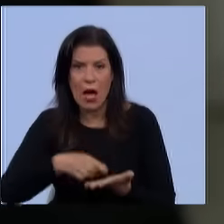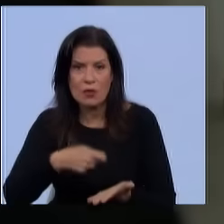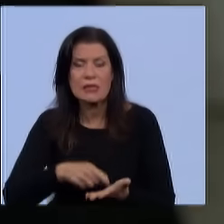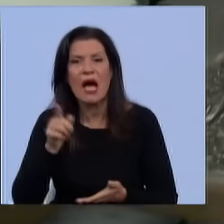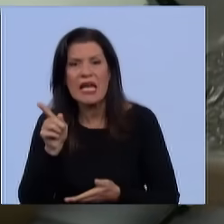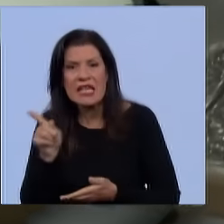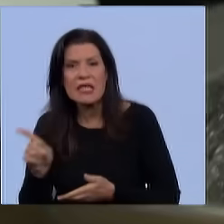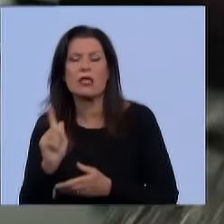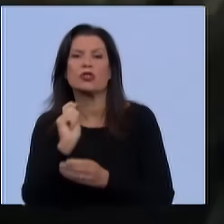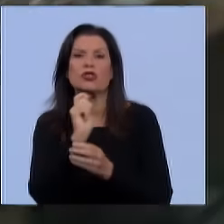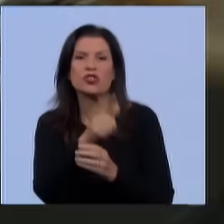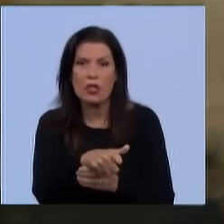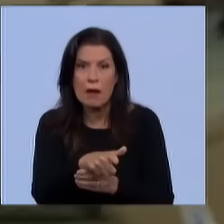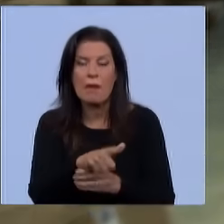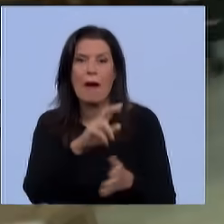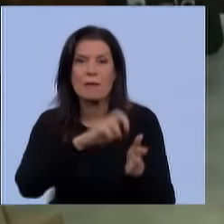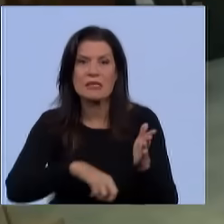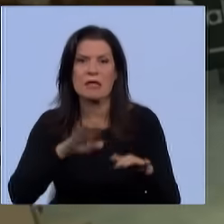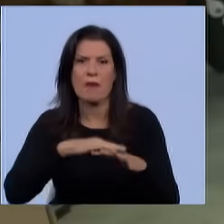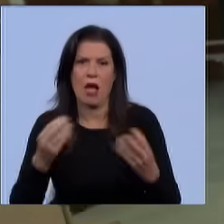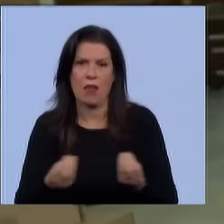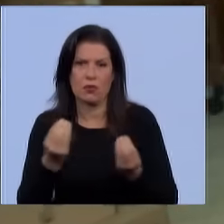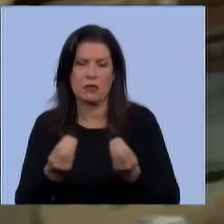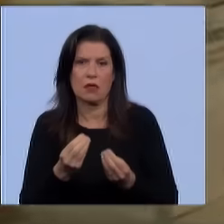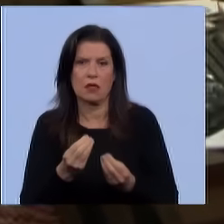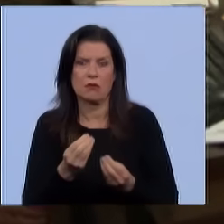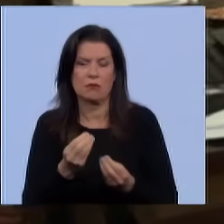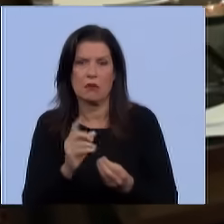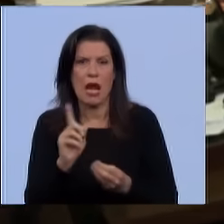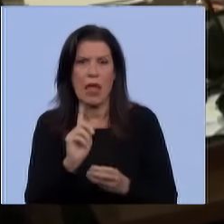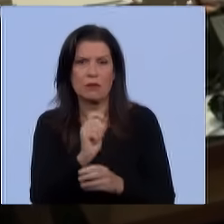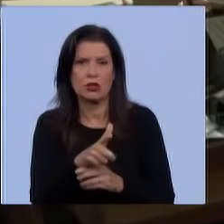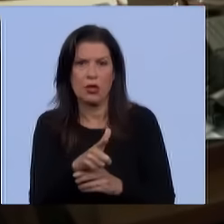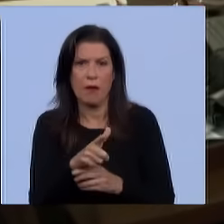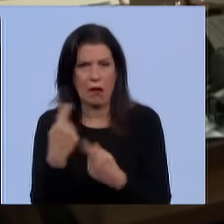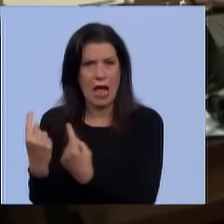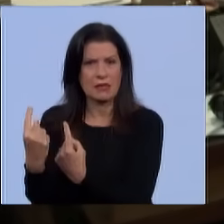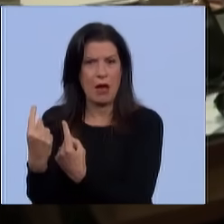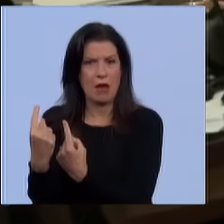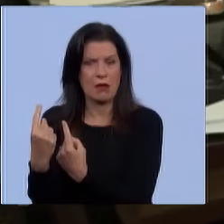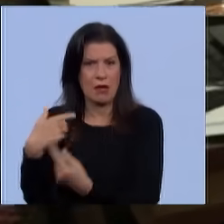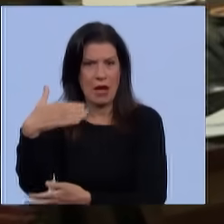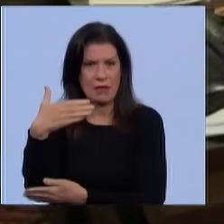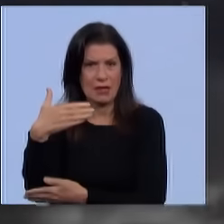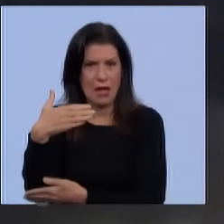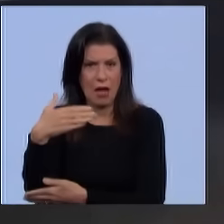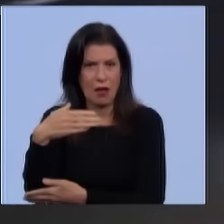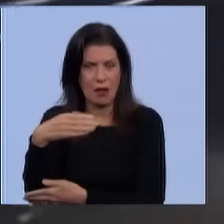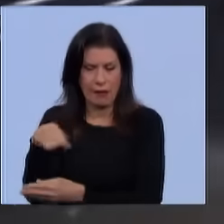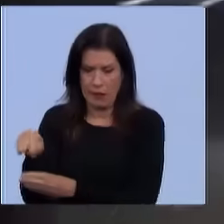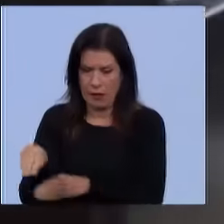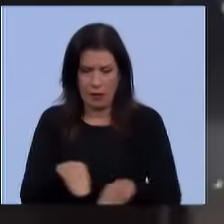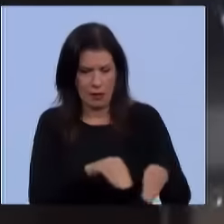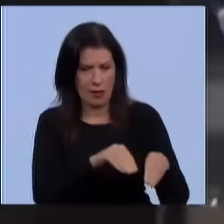שנכנסו לישראל. למי היא שילמה? לעצמה, לקופת המדינה. כסף מכיס עבר לכיס אחר, ככה זה, כי אין